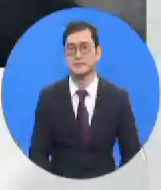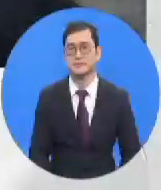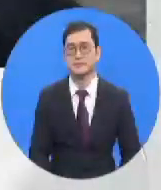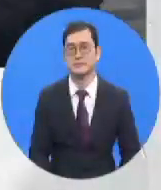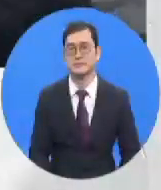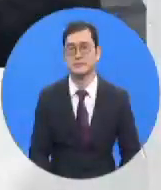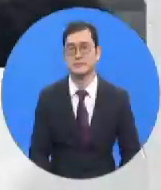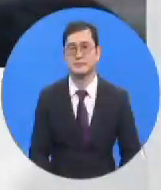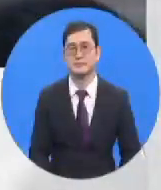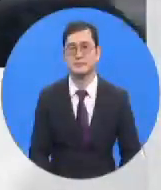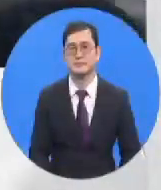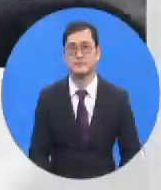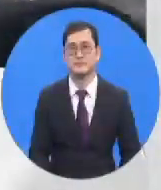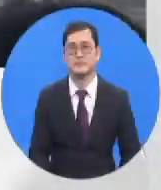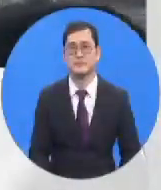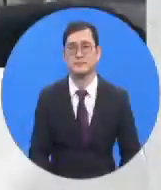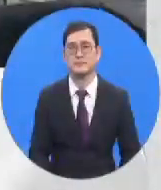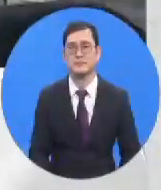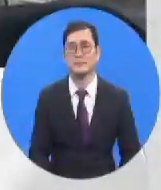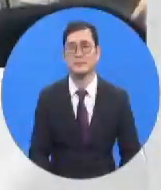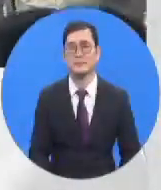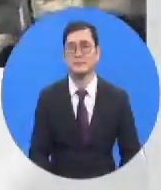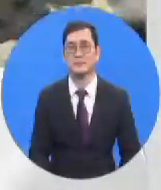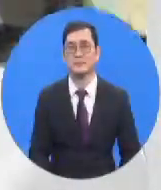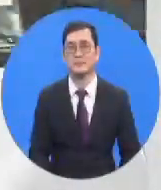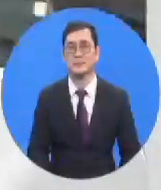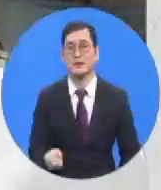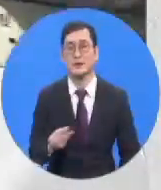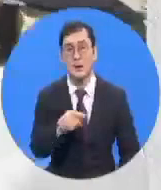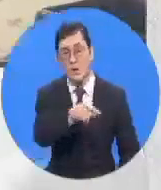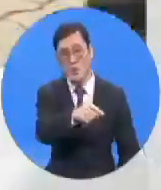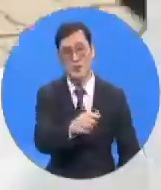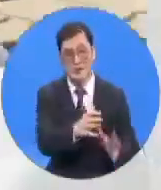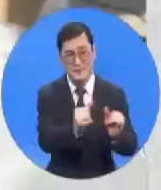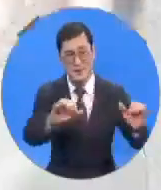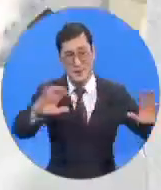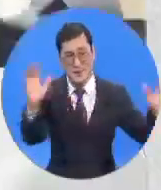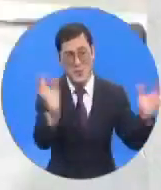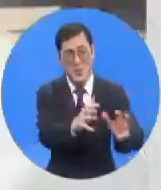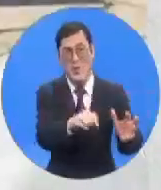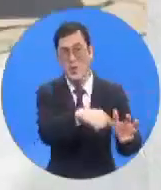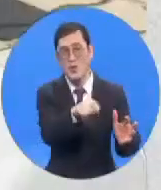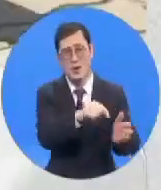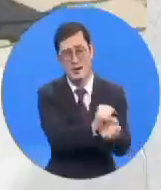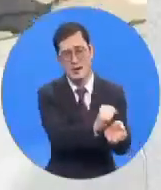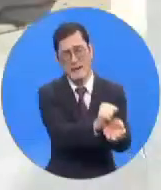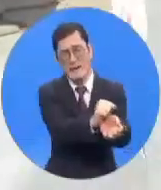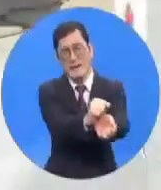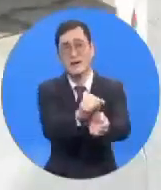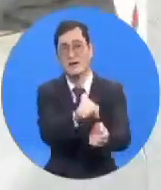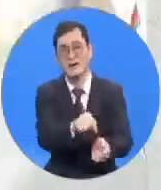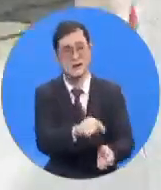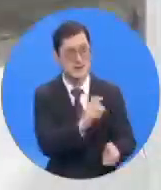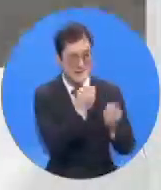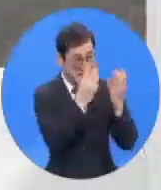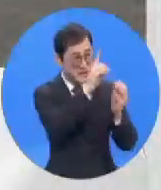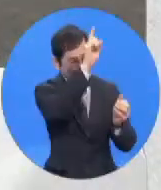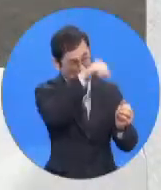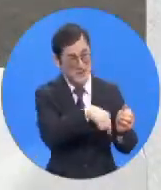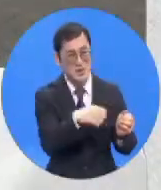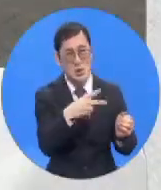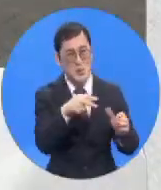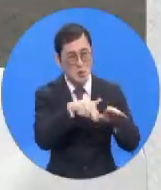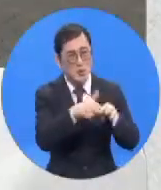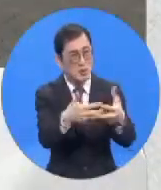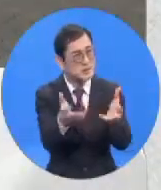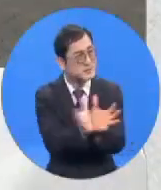말았지만 BTJ 같은 그런 일들은 정말로 없어야지, 그래야지 빨리 우리나라가 정상으로 회복이 되고. 어떤 나라가